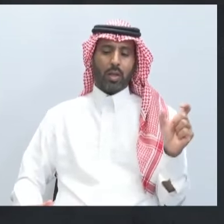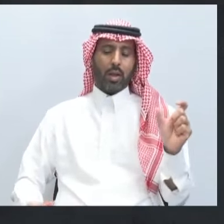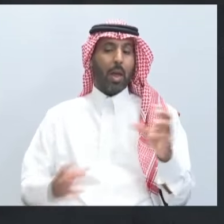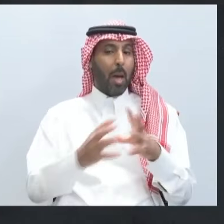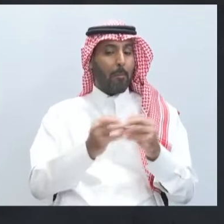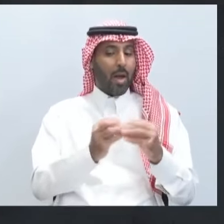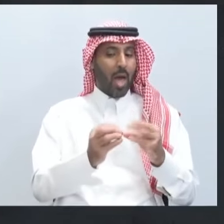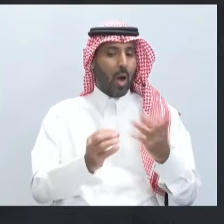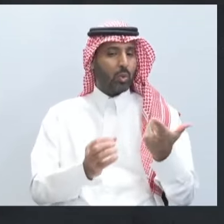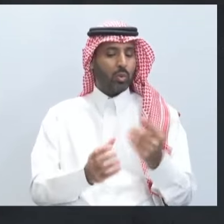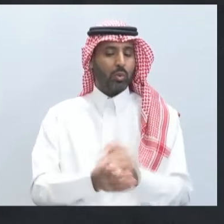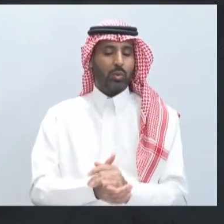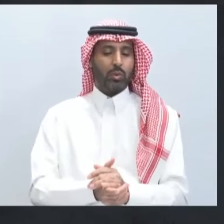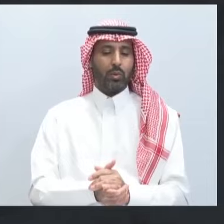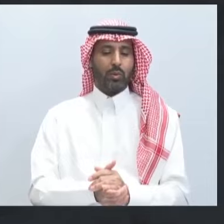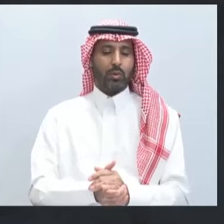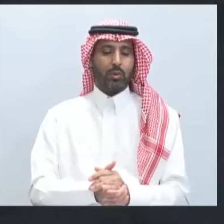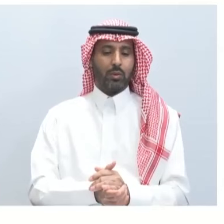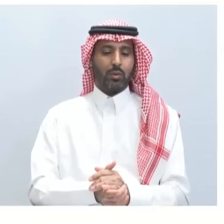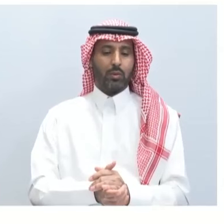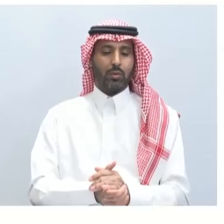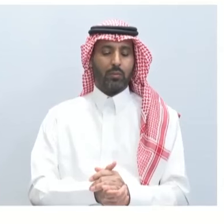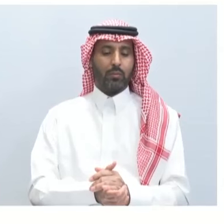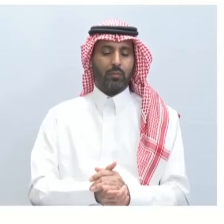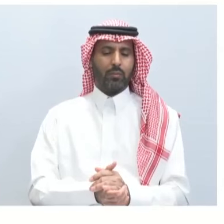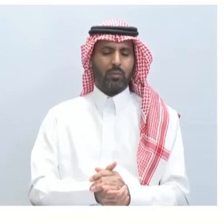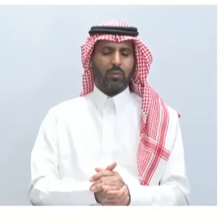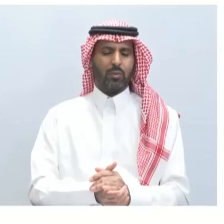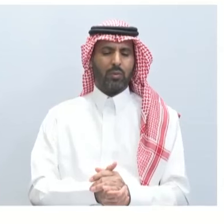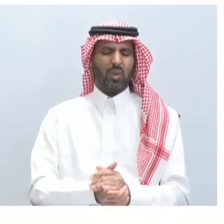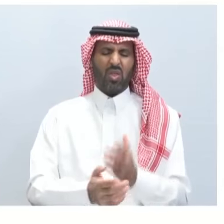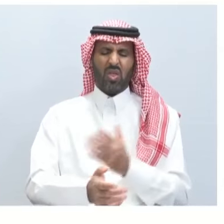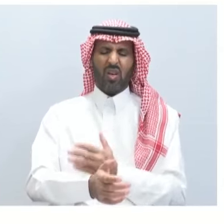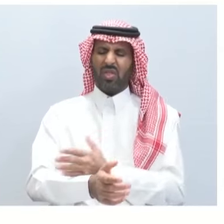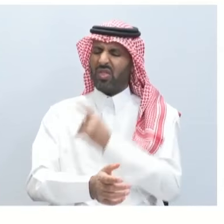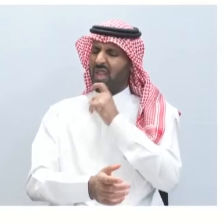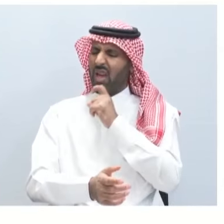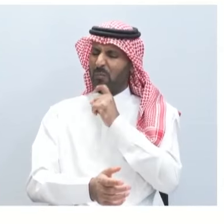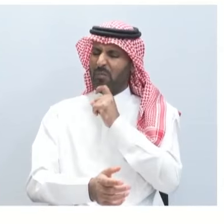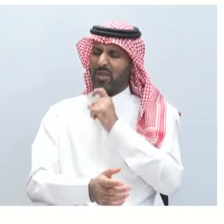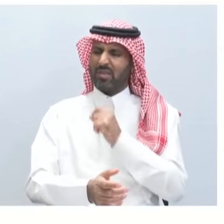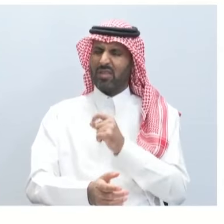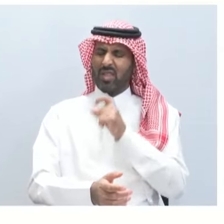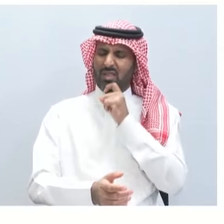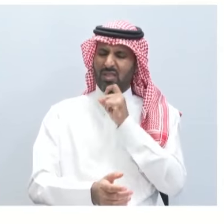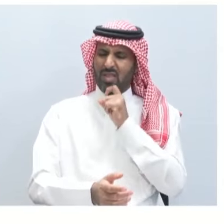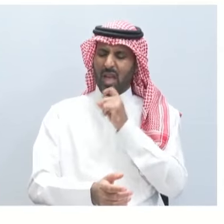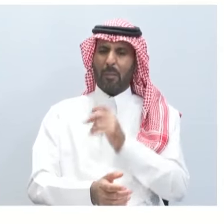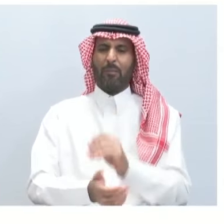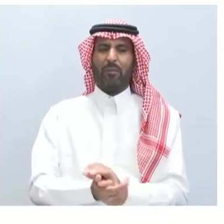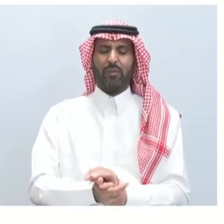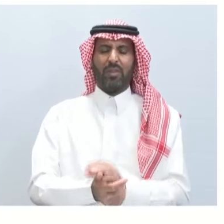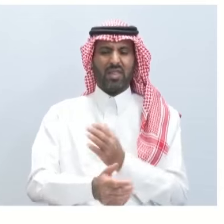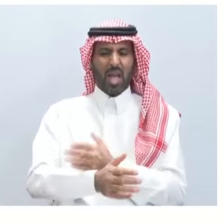هذه الكلمه احسنتم معناها معناها الضعف معنى الوهن اي